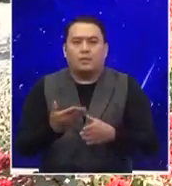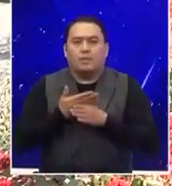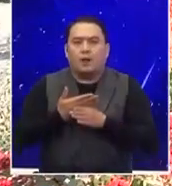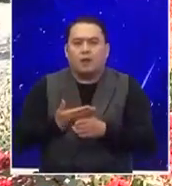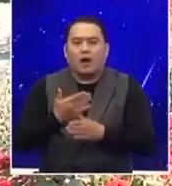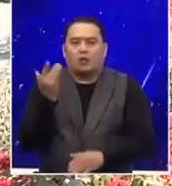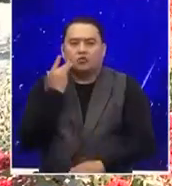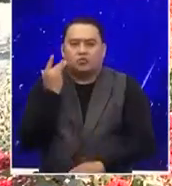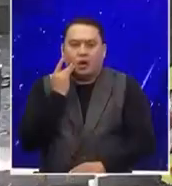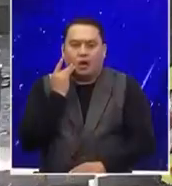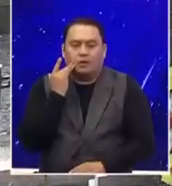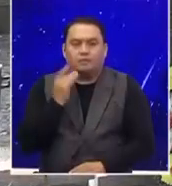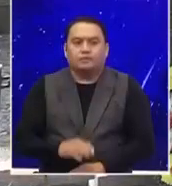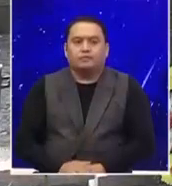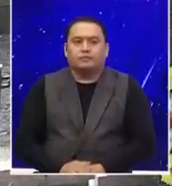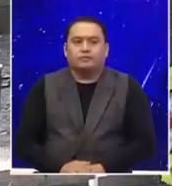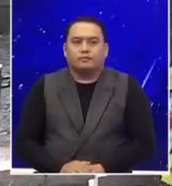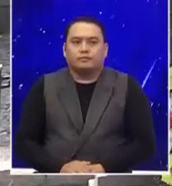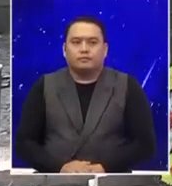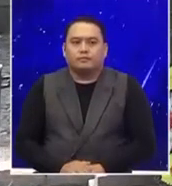помогают всегда.